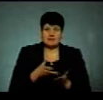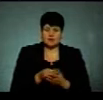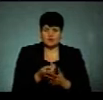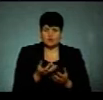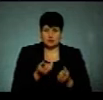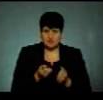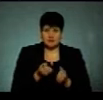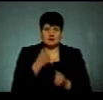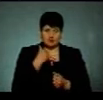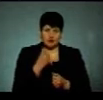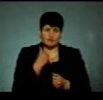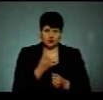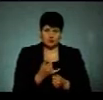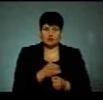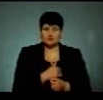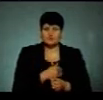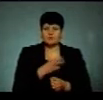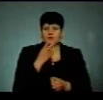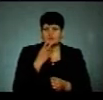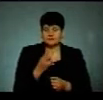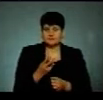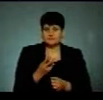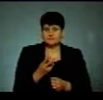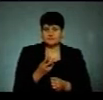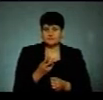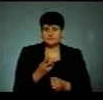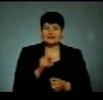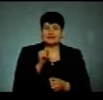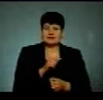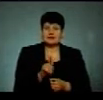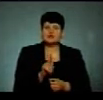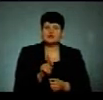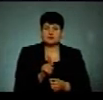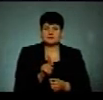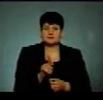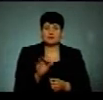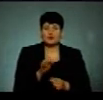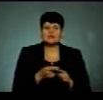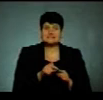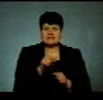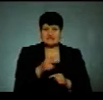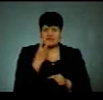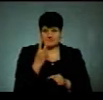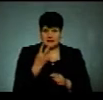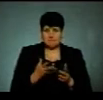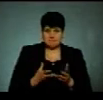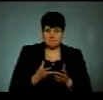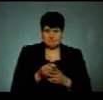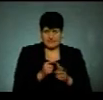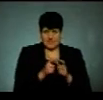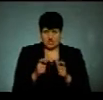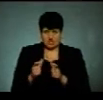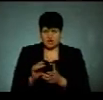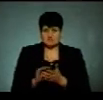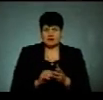отримали, будь ласка, телефонуйте. Я хочу, щоб ми подивилися на те, що про ці дві платіжки написав прем'єр-міністр